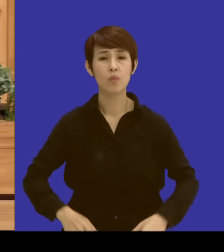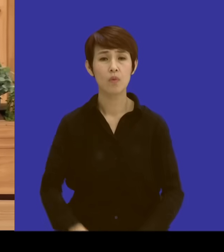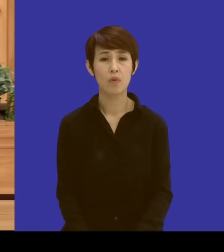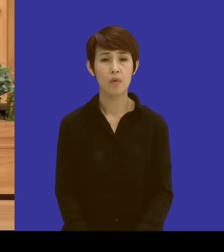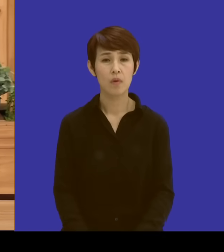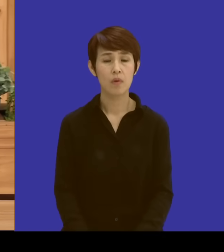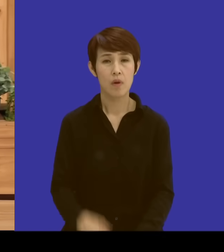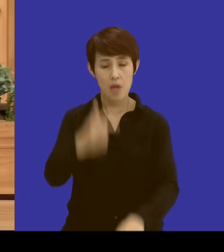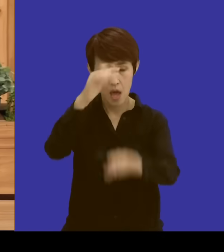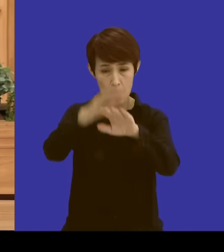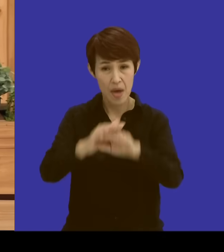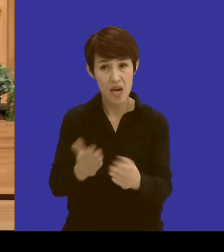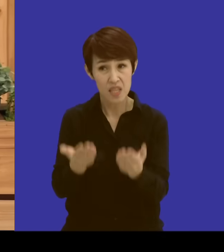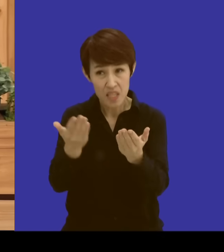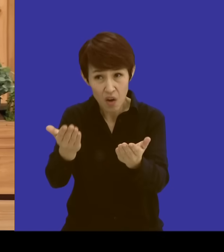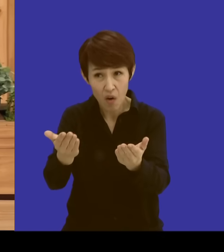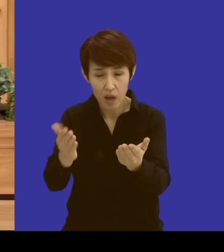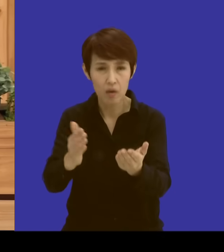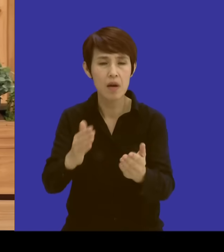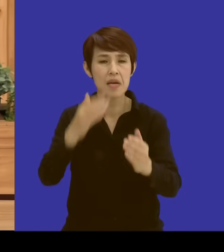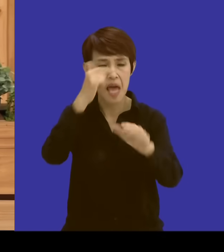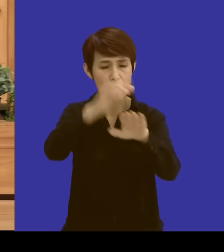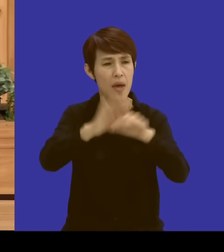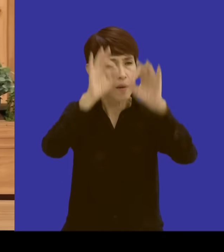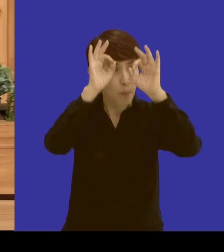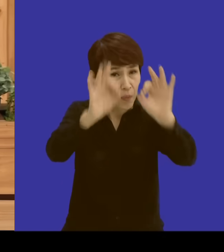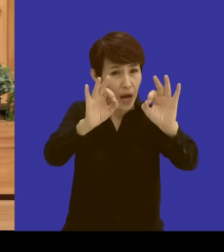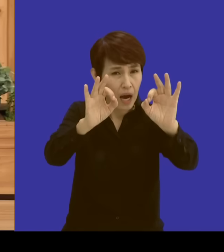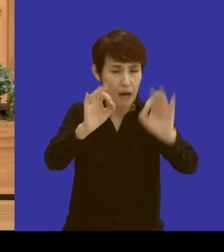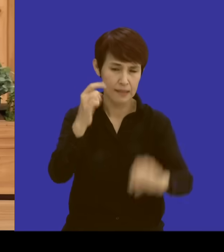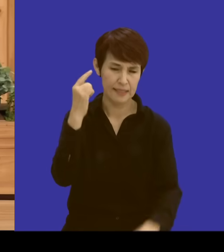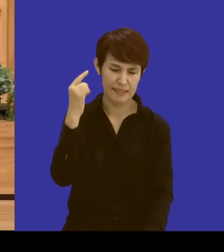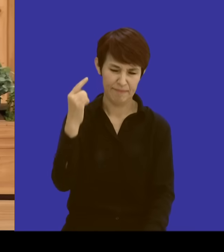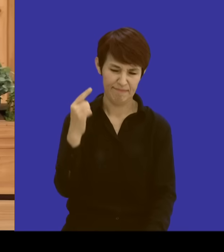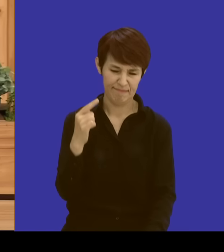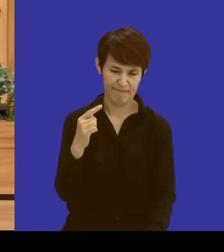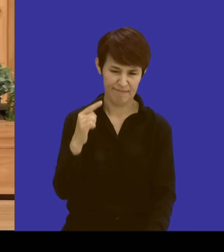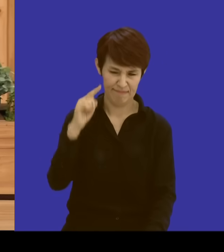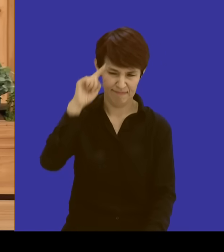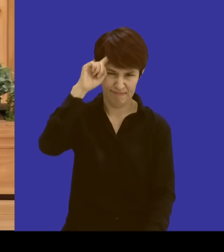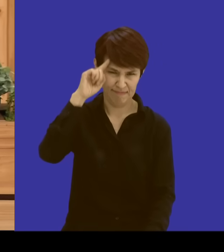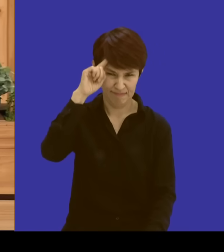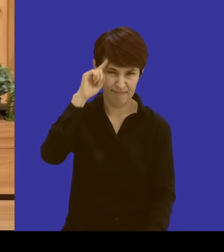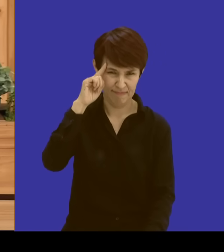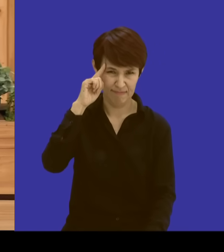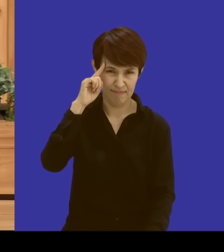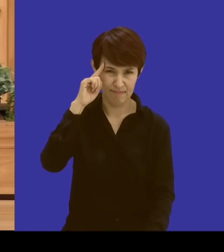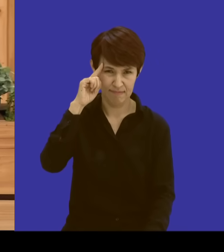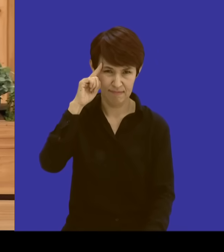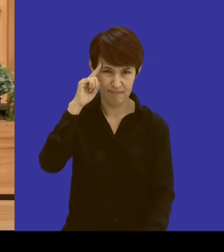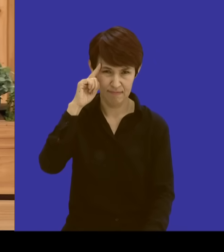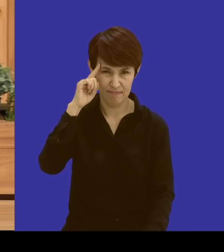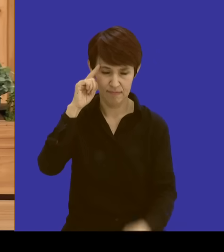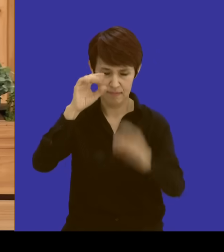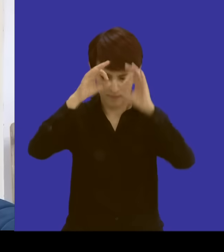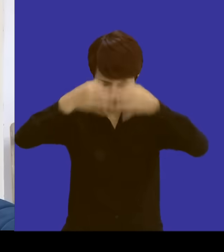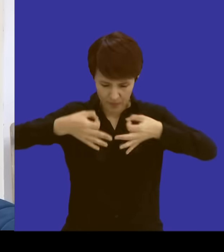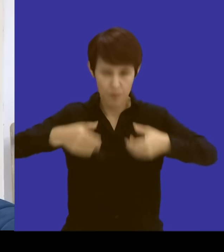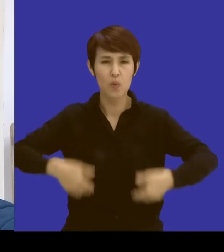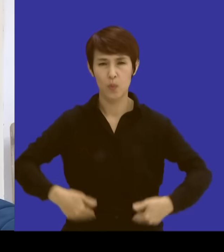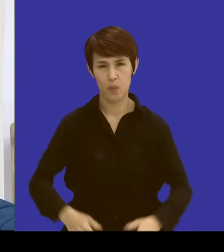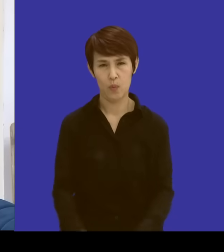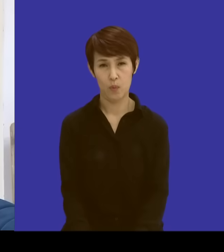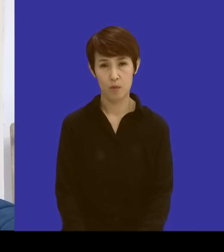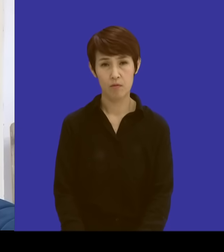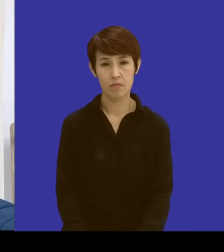그 사람이 예배를 드린다고 안 하고 본다고 한 것이 내 귀에 거슬린다고 한다면 난 그 사람이 본인의 신앙을 좀 돌아볼 필요가 있지 않을까